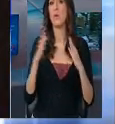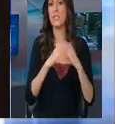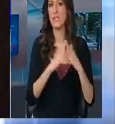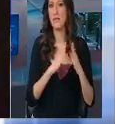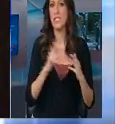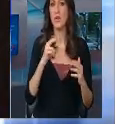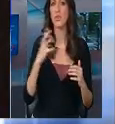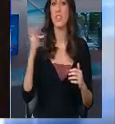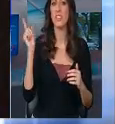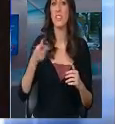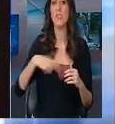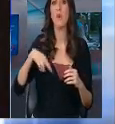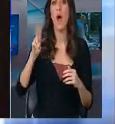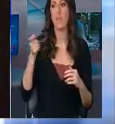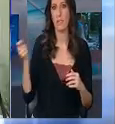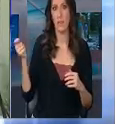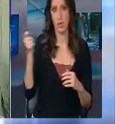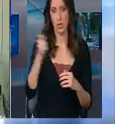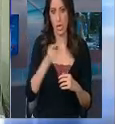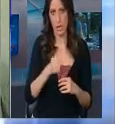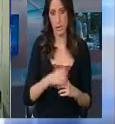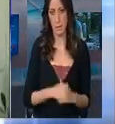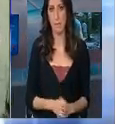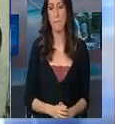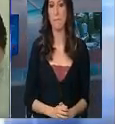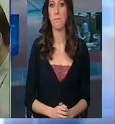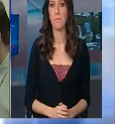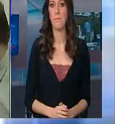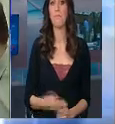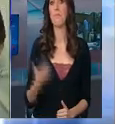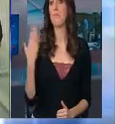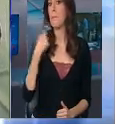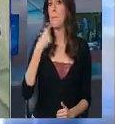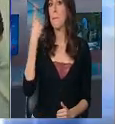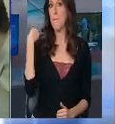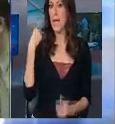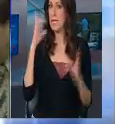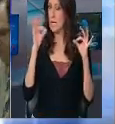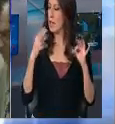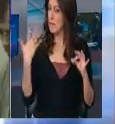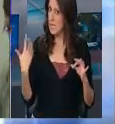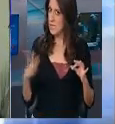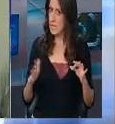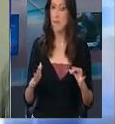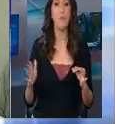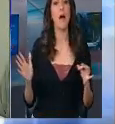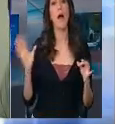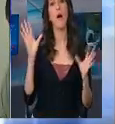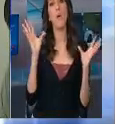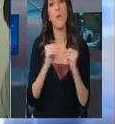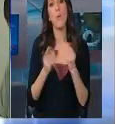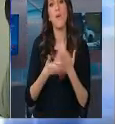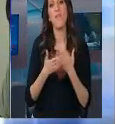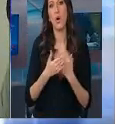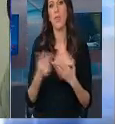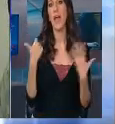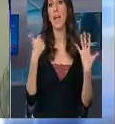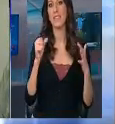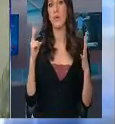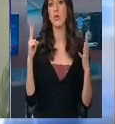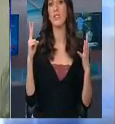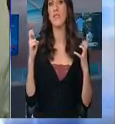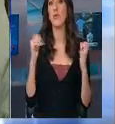πρώτο εξάμηνο είχαν υπαχθεί σε ρύθμιση 670.000 στεγαστικά καταναλωτικά δάνεια, ανεξόφλητα